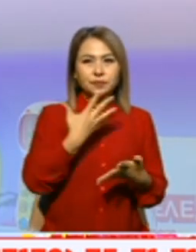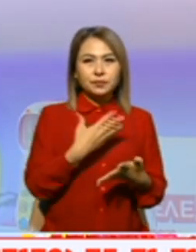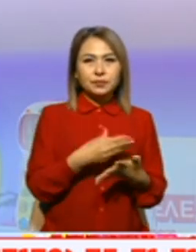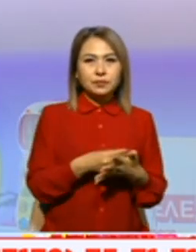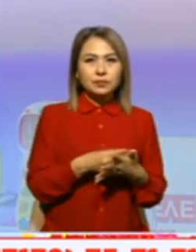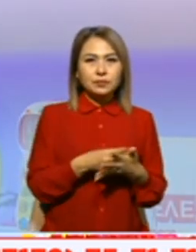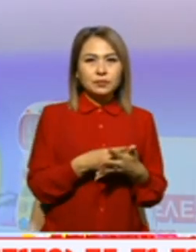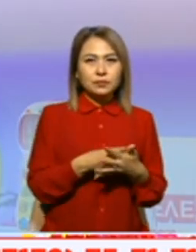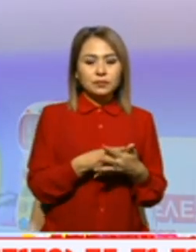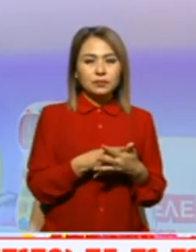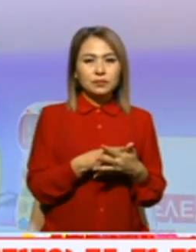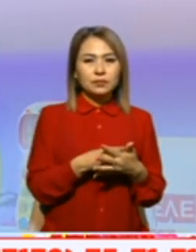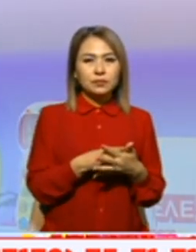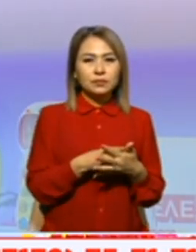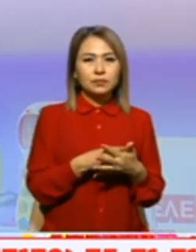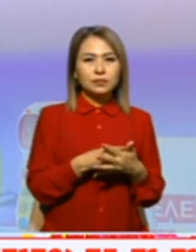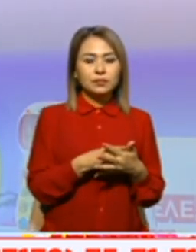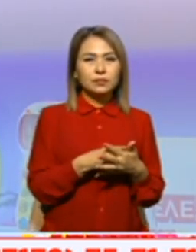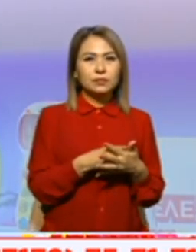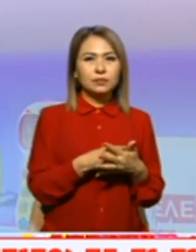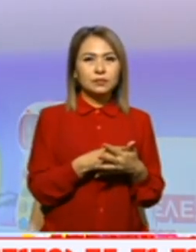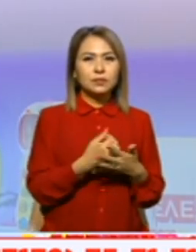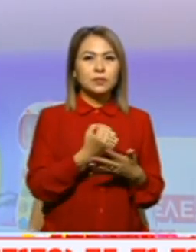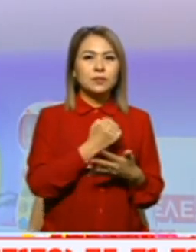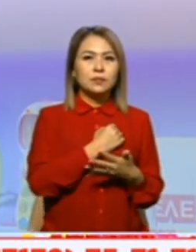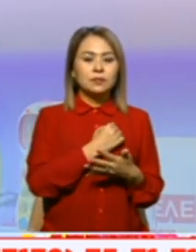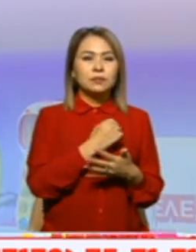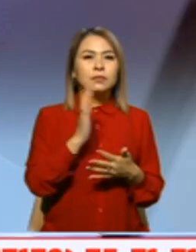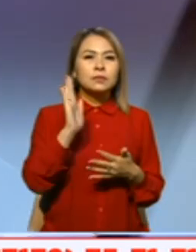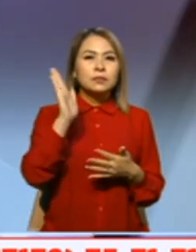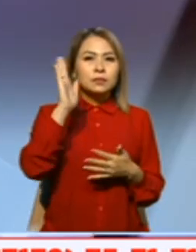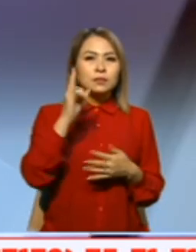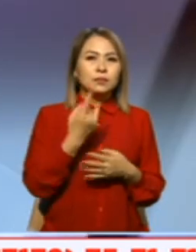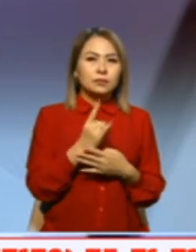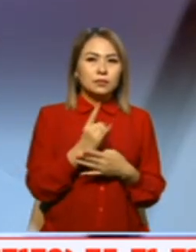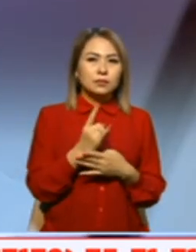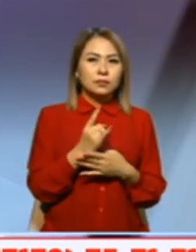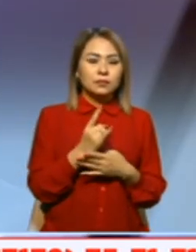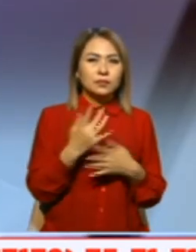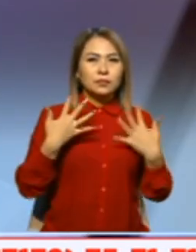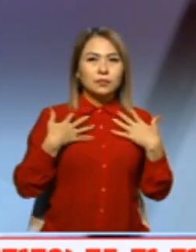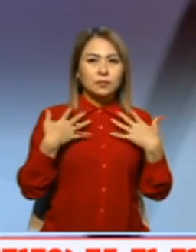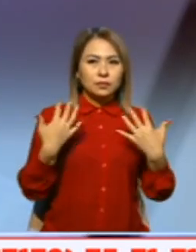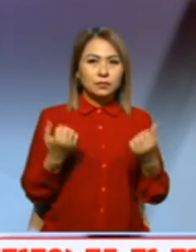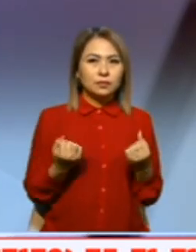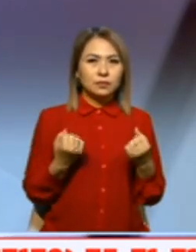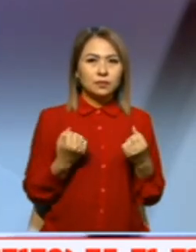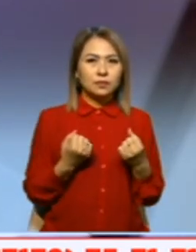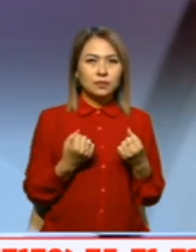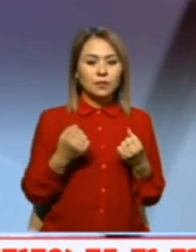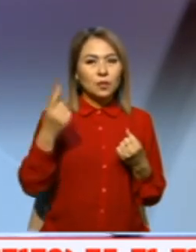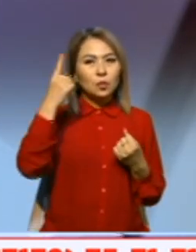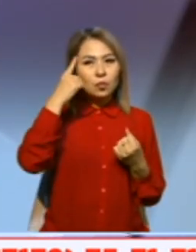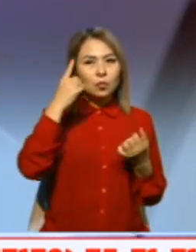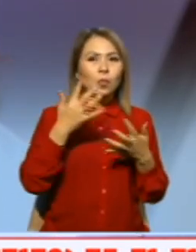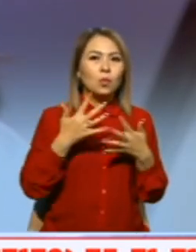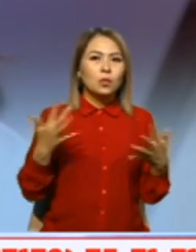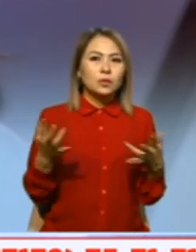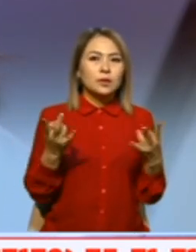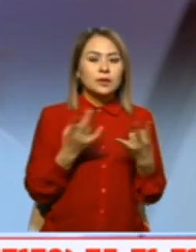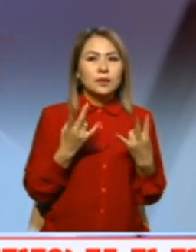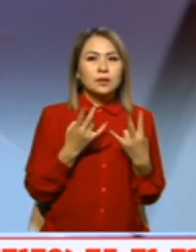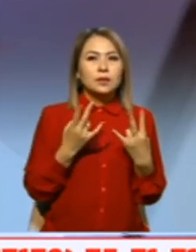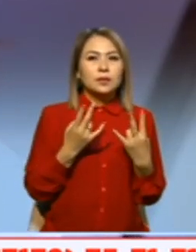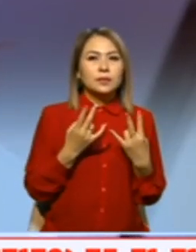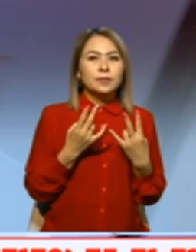өзіңіздің денсаулығыңызды аяйым деп, мысалы, баланың, болашақ баланың денсаулығына сіз көбірек ойлауыңыз керек.